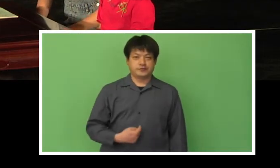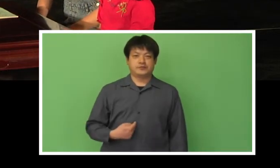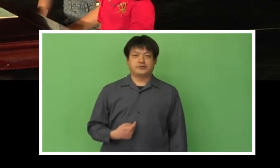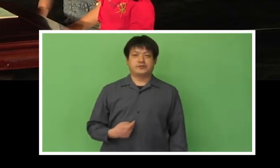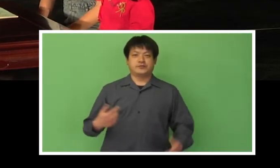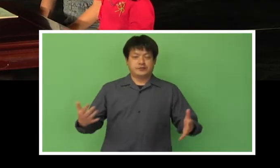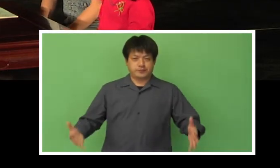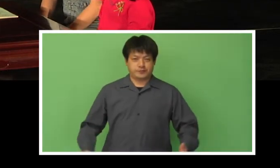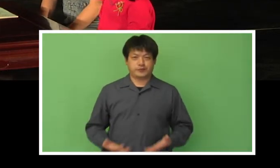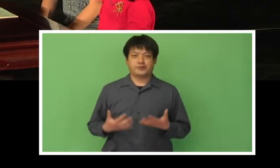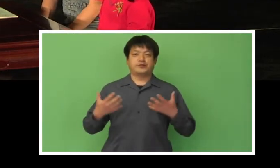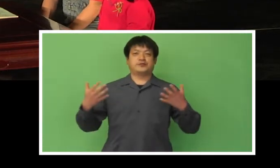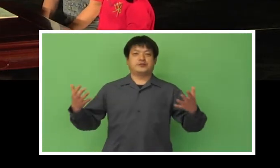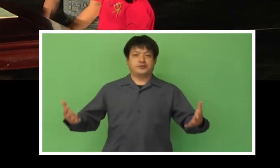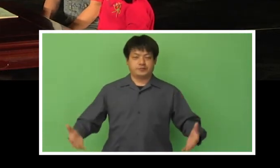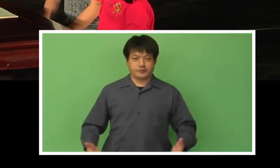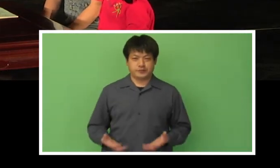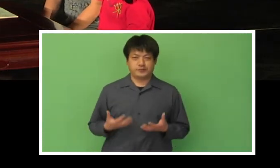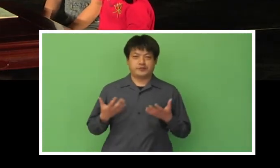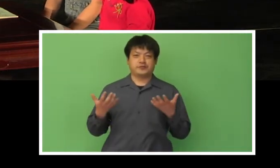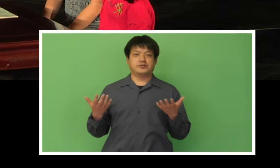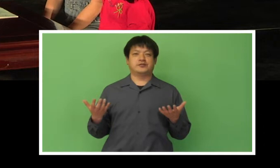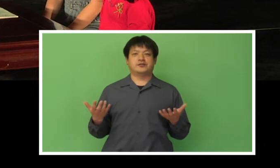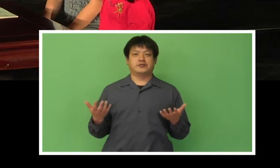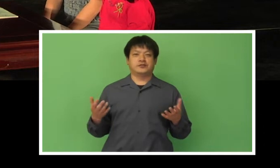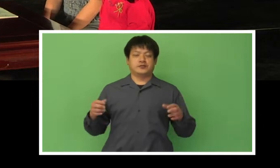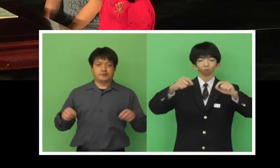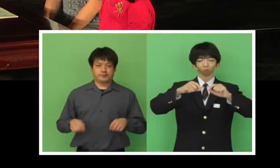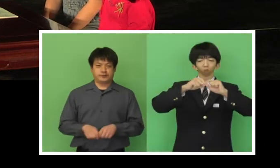心がポカポカ